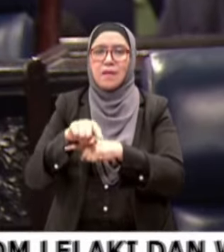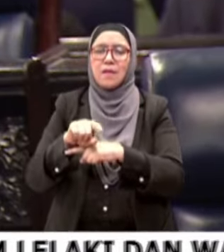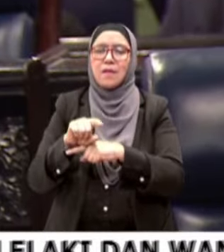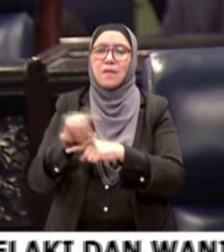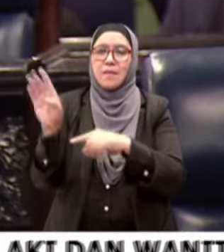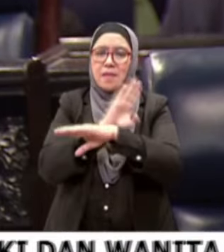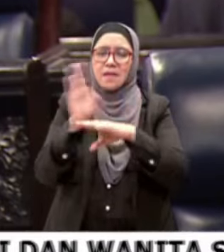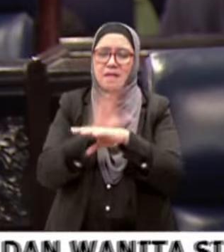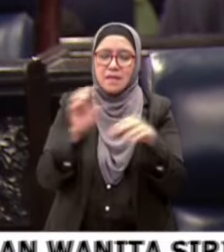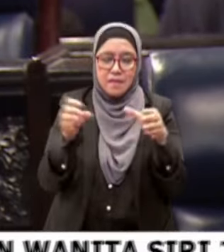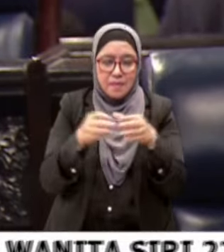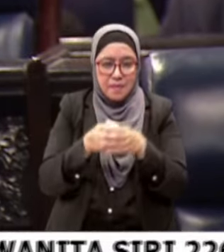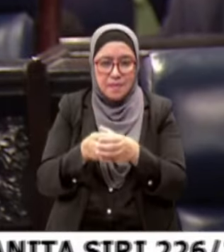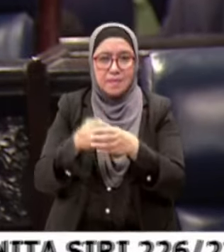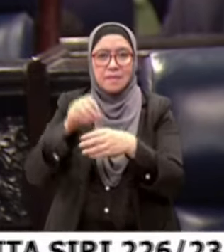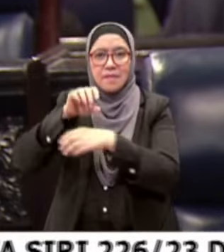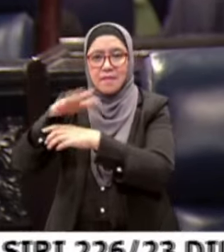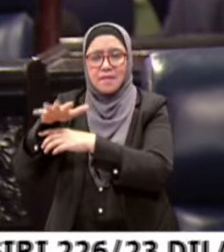sederhana